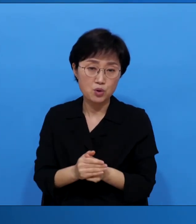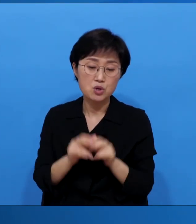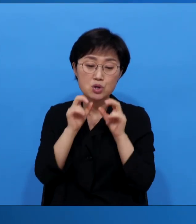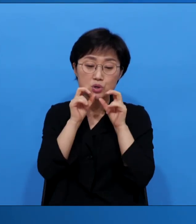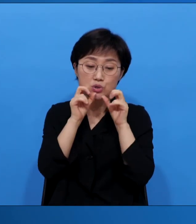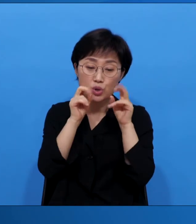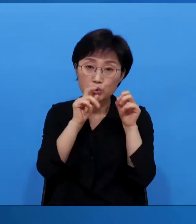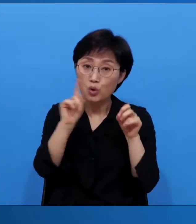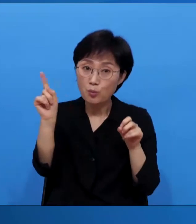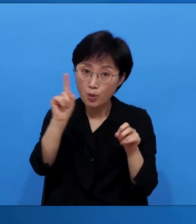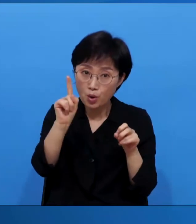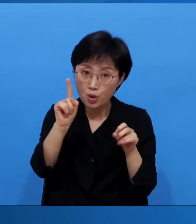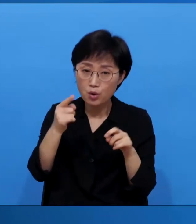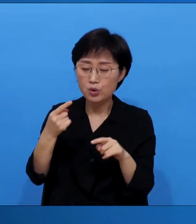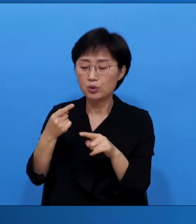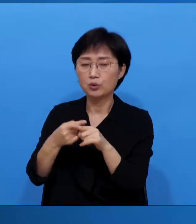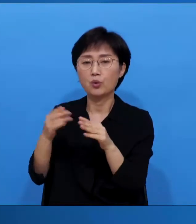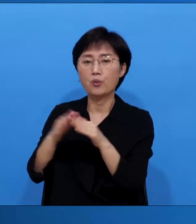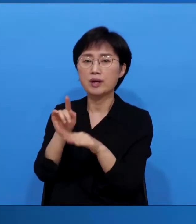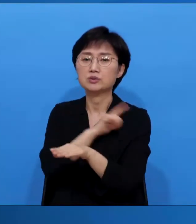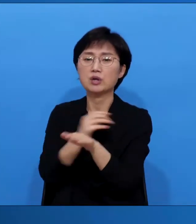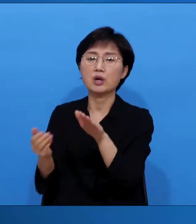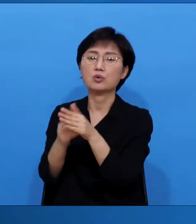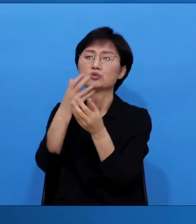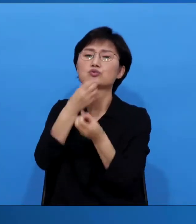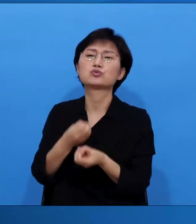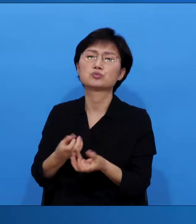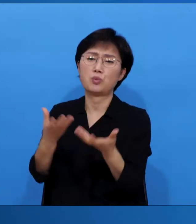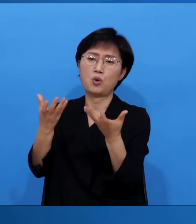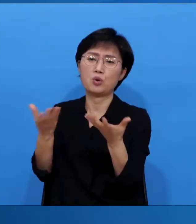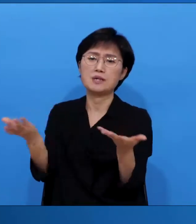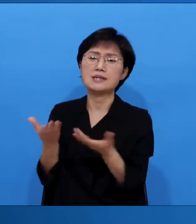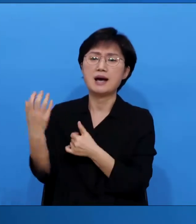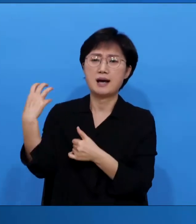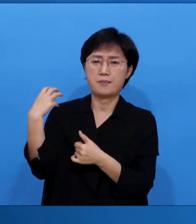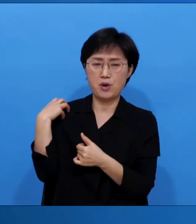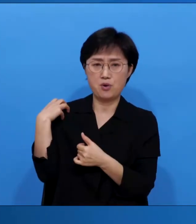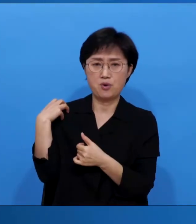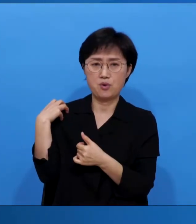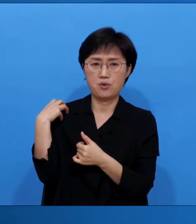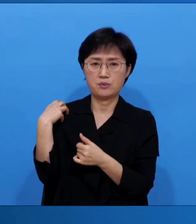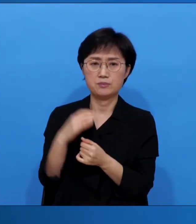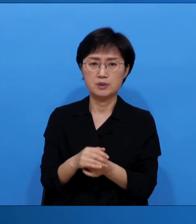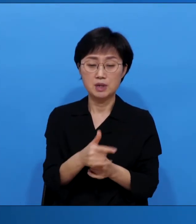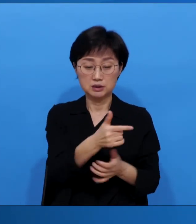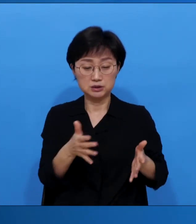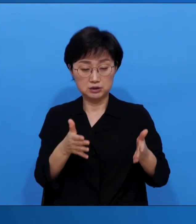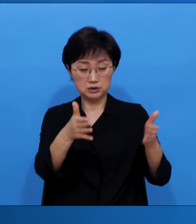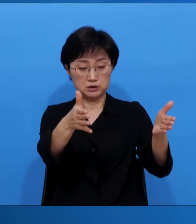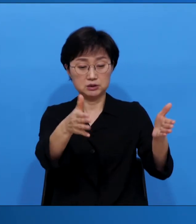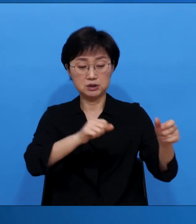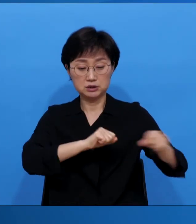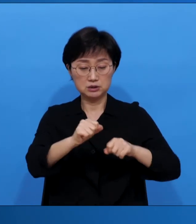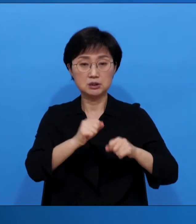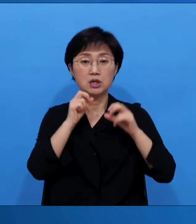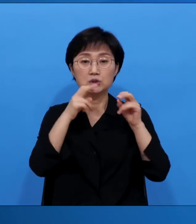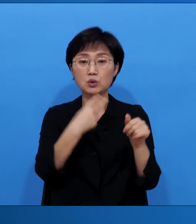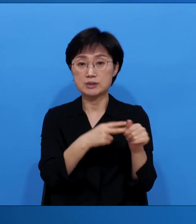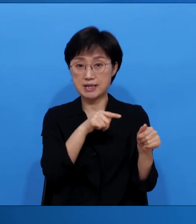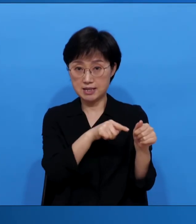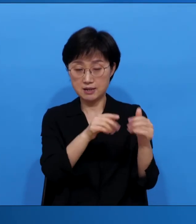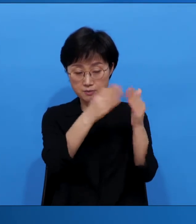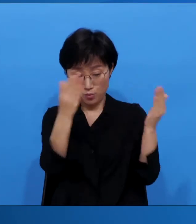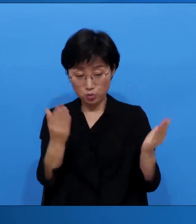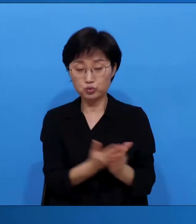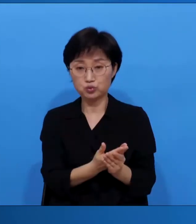선교는 교회의 최고 축복이자 사명입니다. 대로를 여는 선교사님 모두를 통해 237